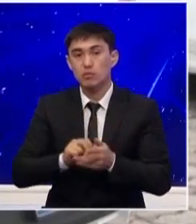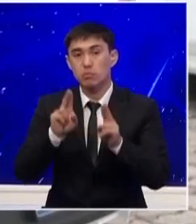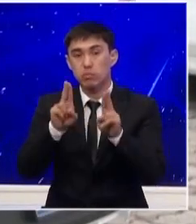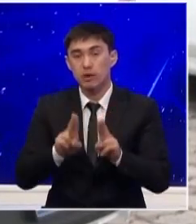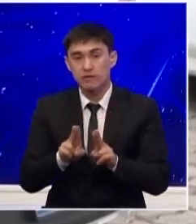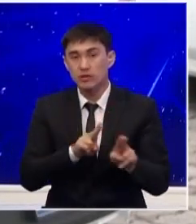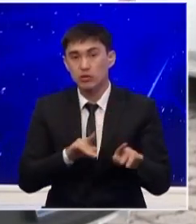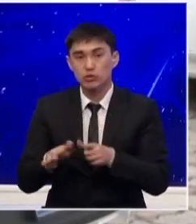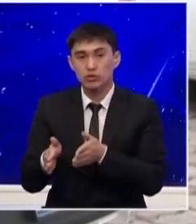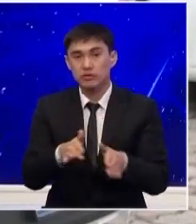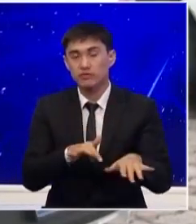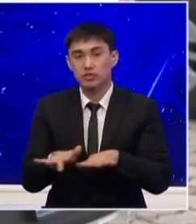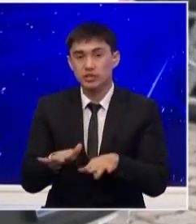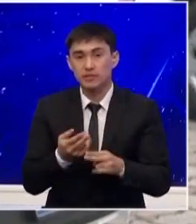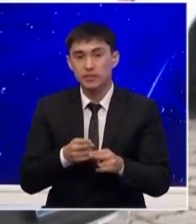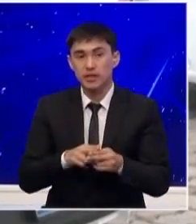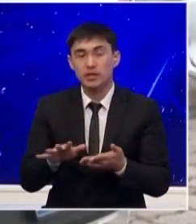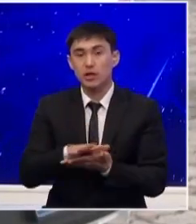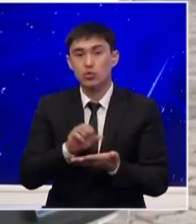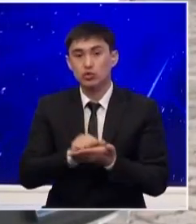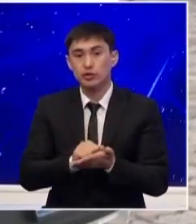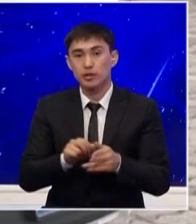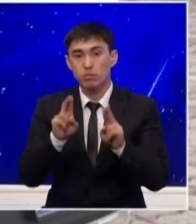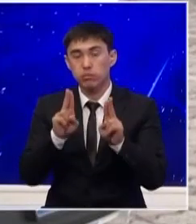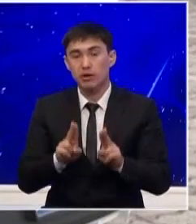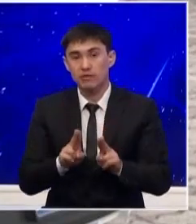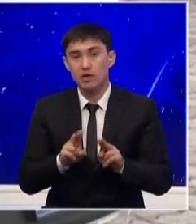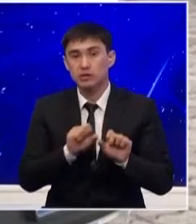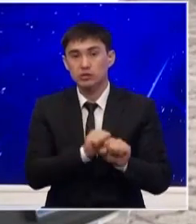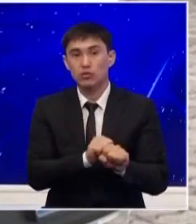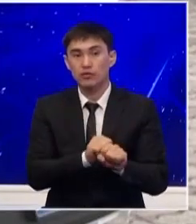движения. Это нарушение правил остановки и стоянки.